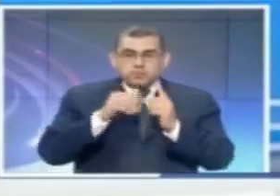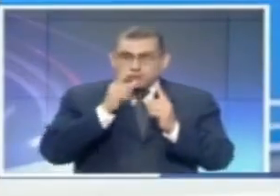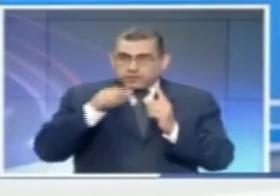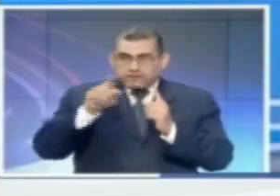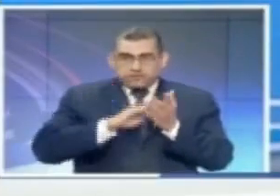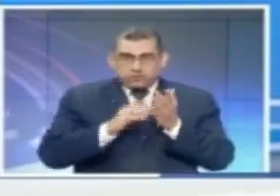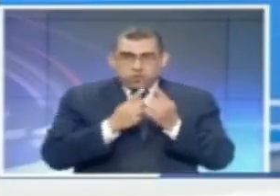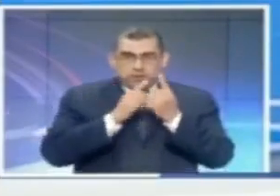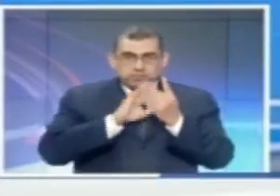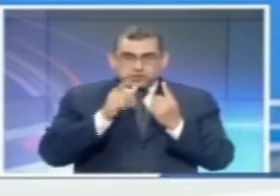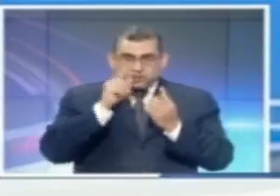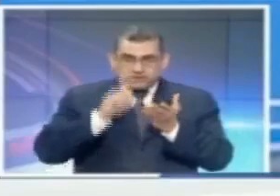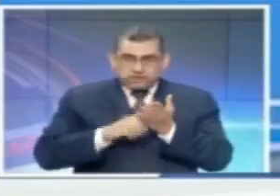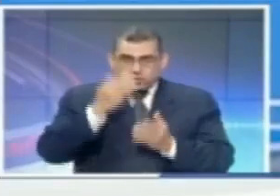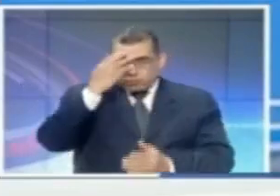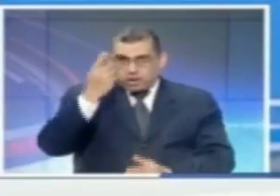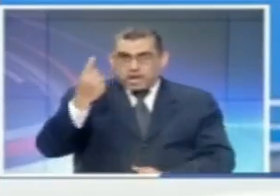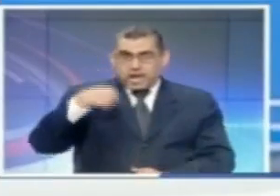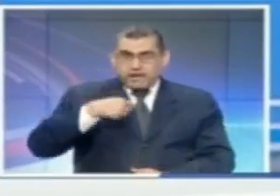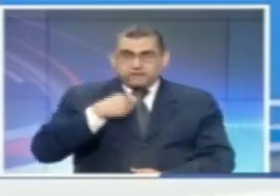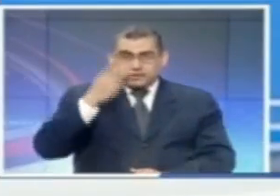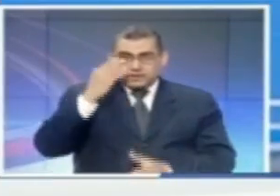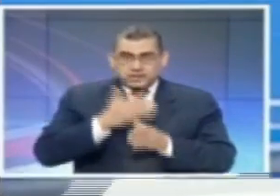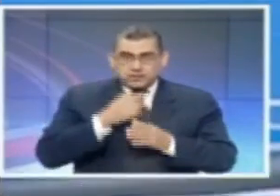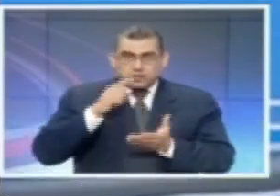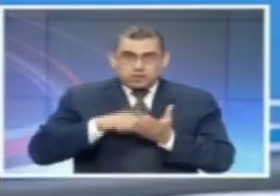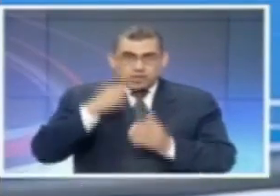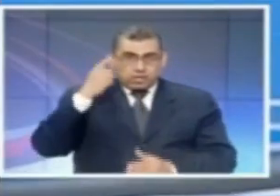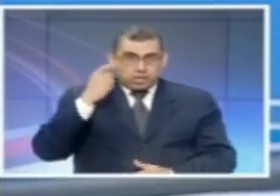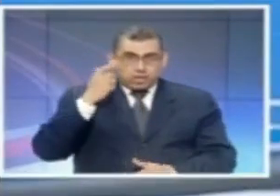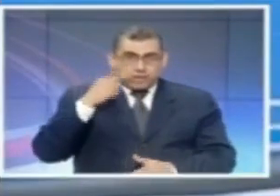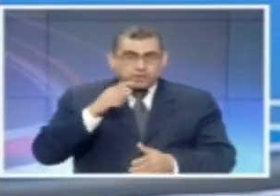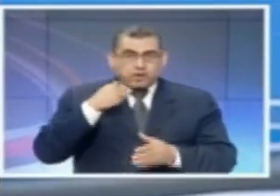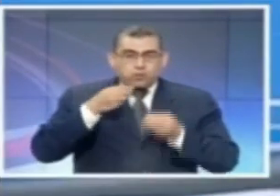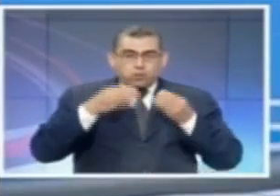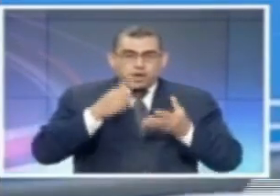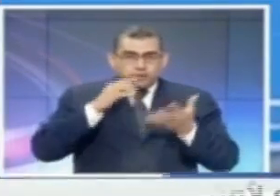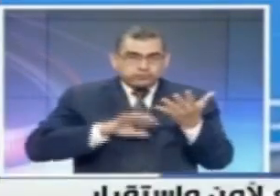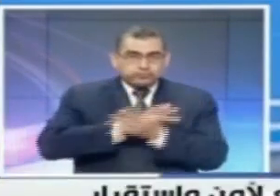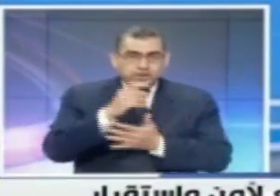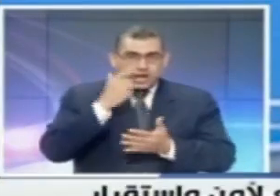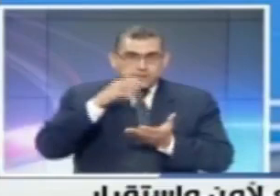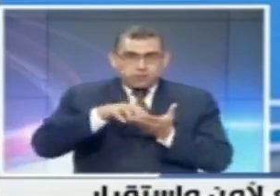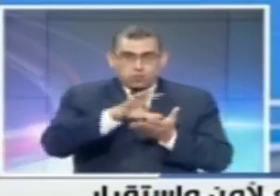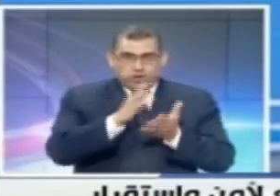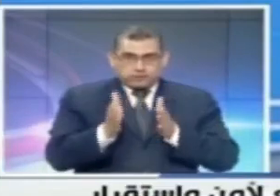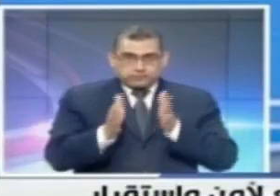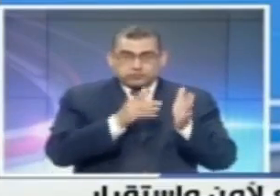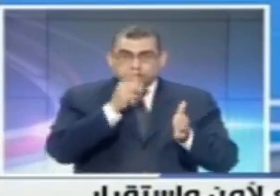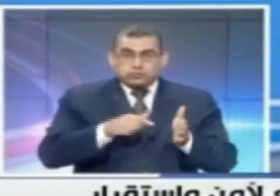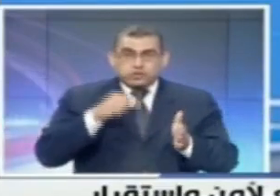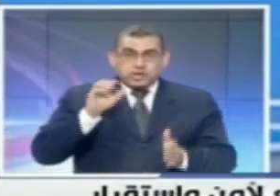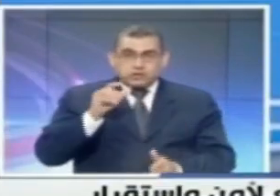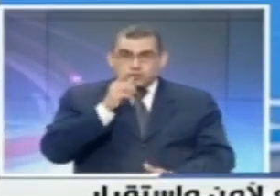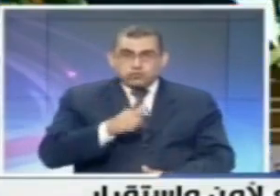على أن سياسة فرض الأمر الواقع باتت تنذر بتهديد واسع لأمن واستقرار المنطقة بأكملها. وشدد الرئيس